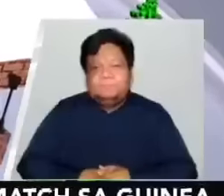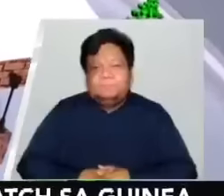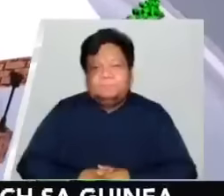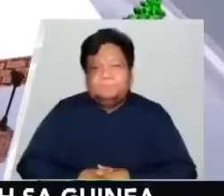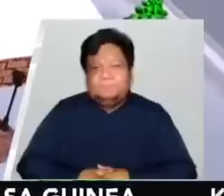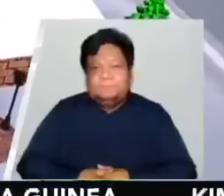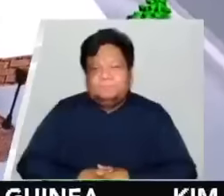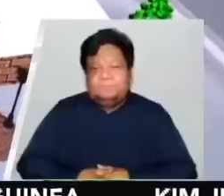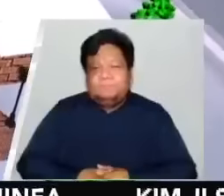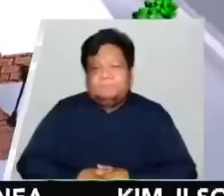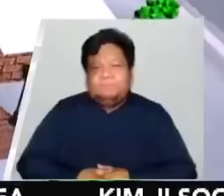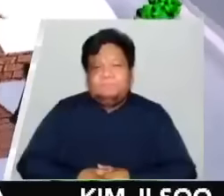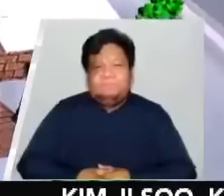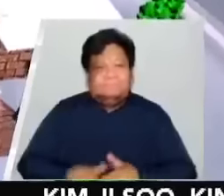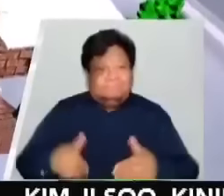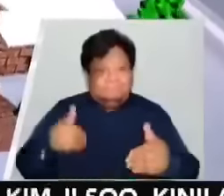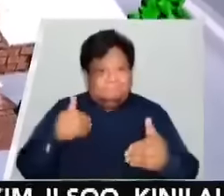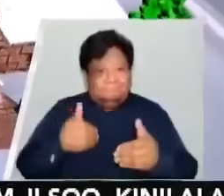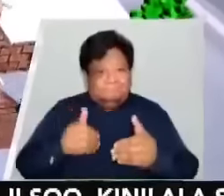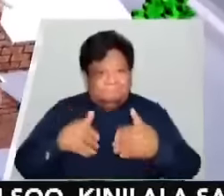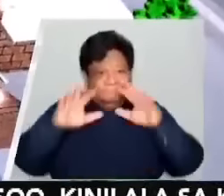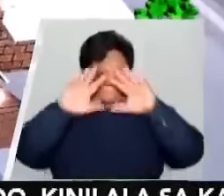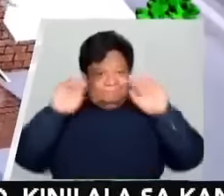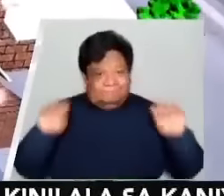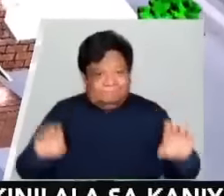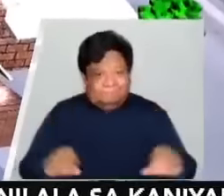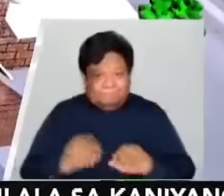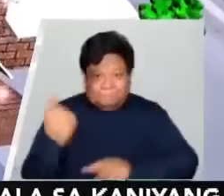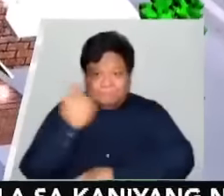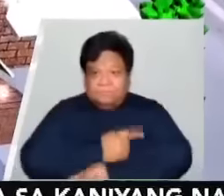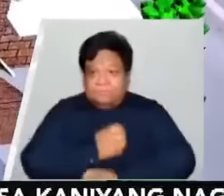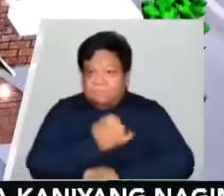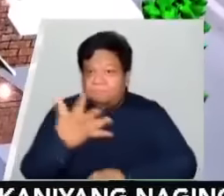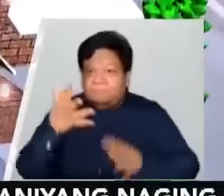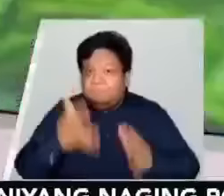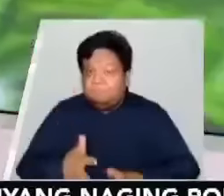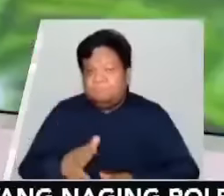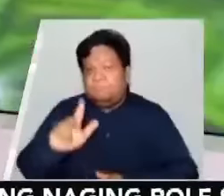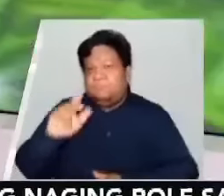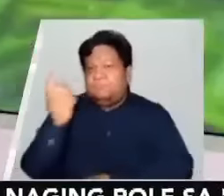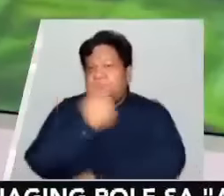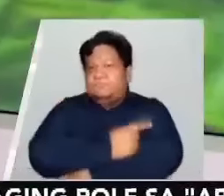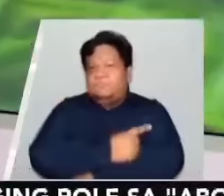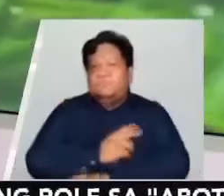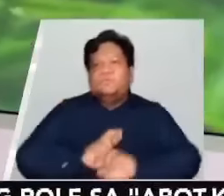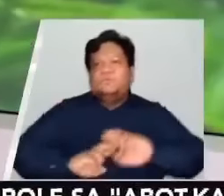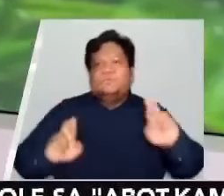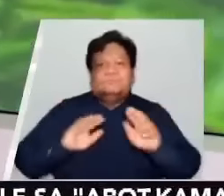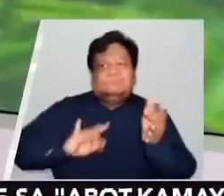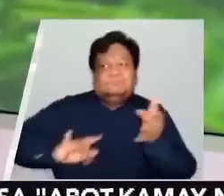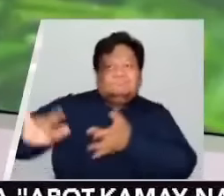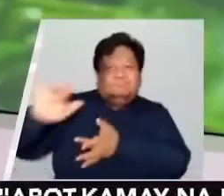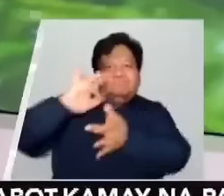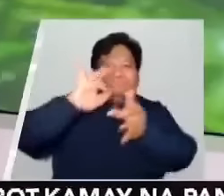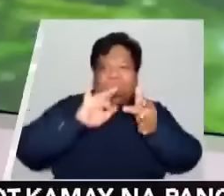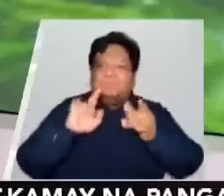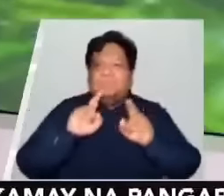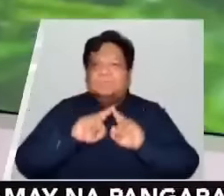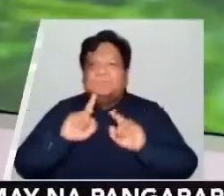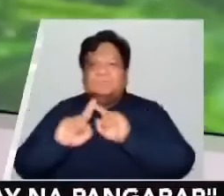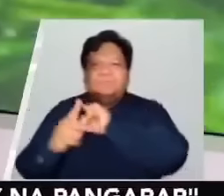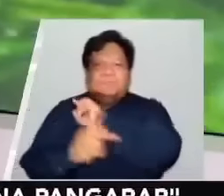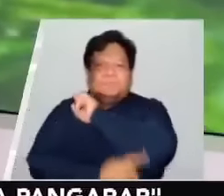23 days before Christmas, bispasko na ang ilang pasyalan sa probinsya. Sabay rin ang amihan sa simoy ng Pasko sa